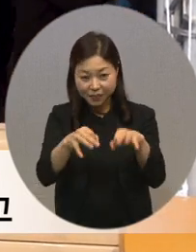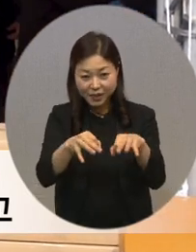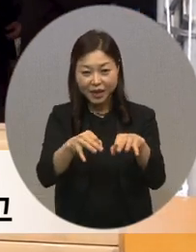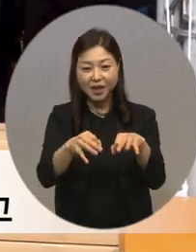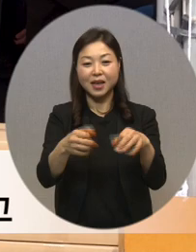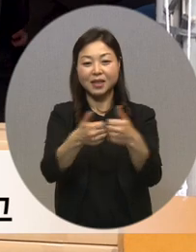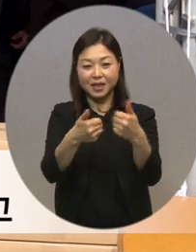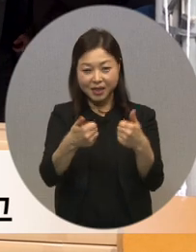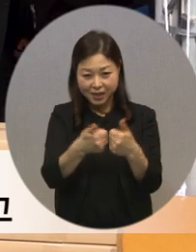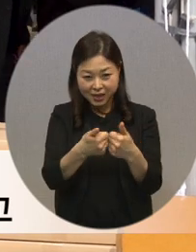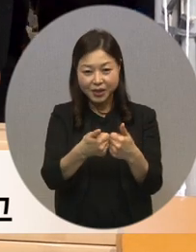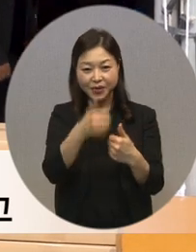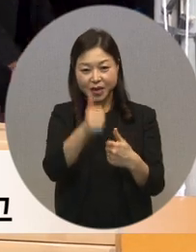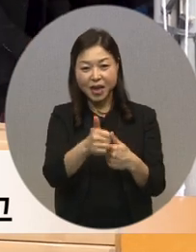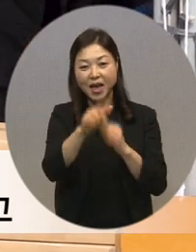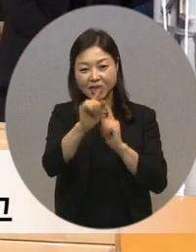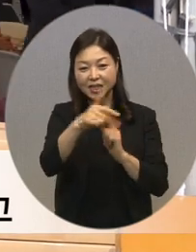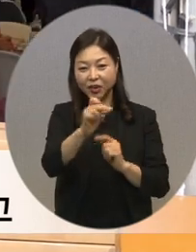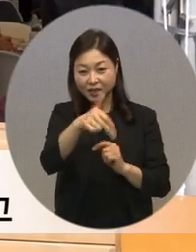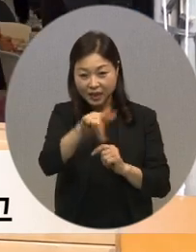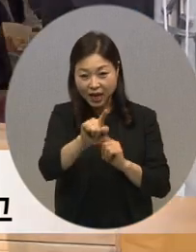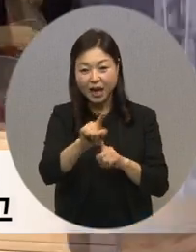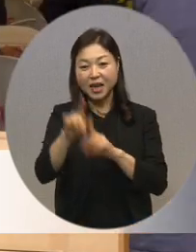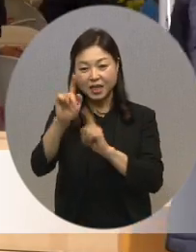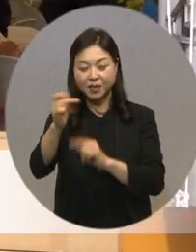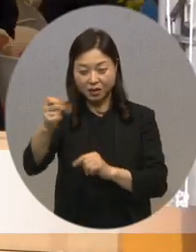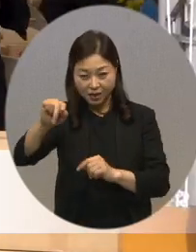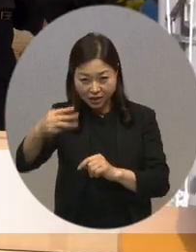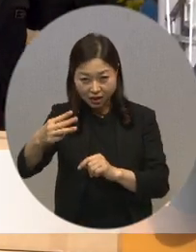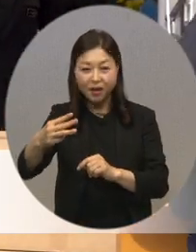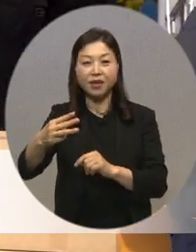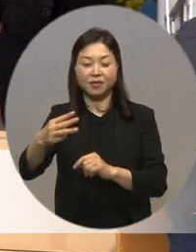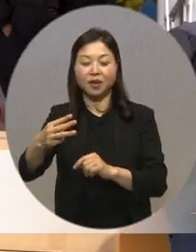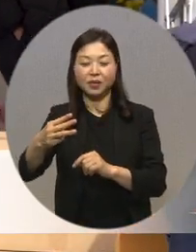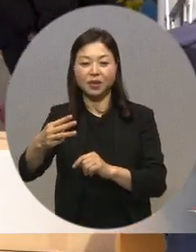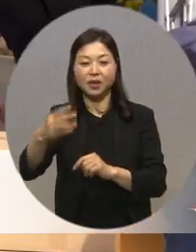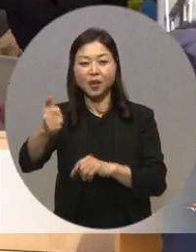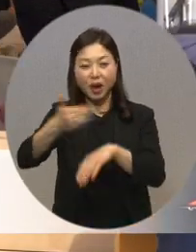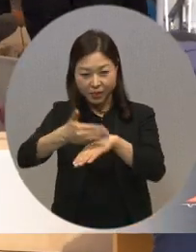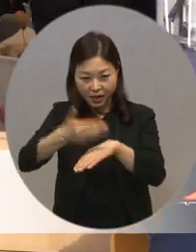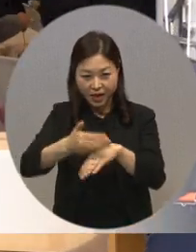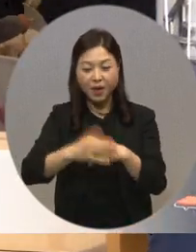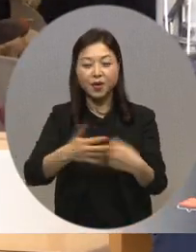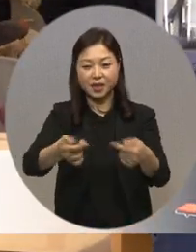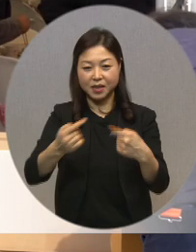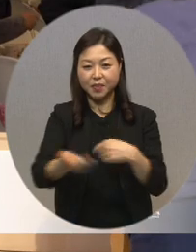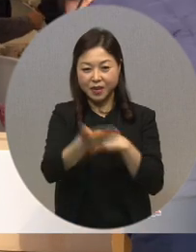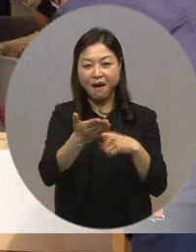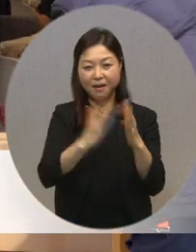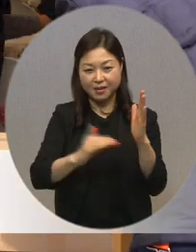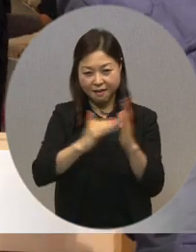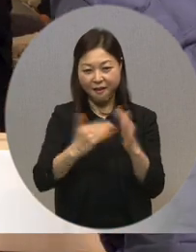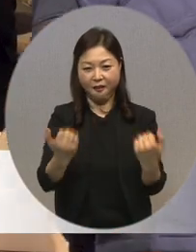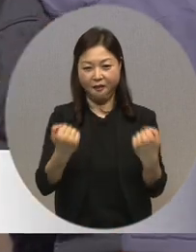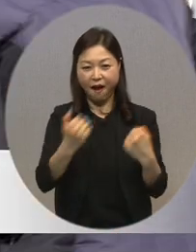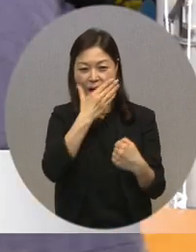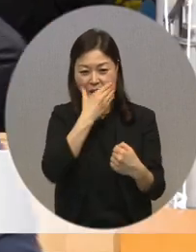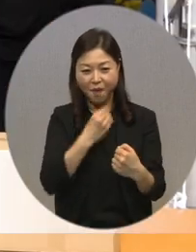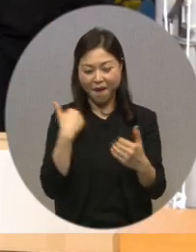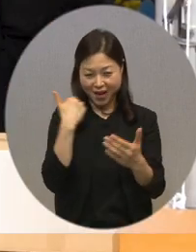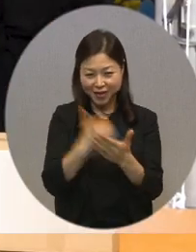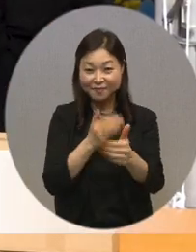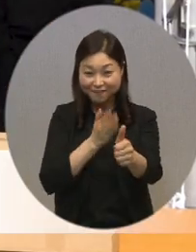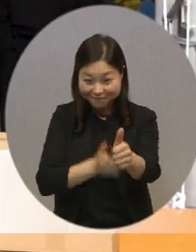의원님 이병철 의원님께도 고맙다는 말씀을 드리고 함께하신 모든 분들의 가정에 건강과 행복이 늘 가득하시길 바라며